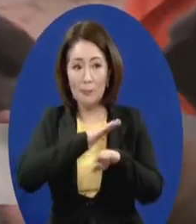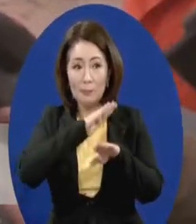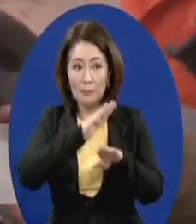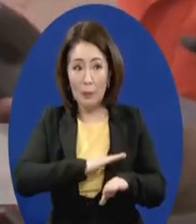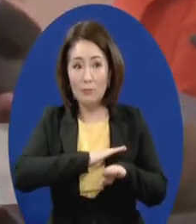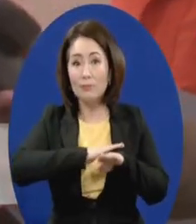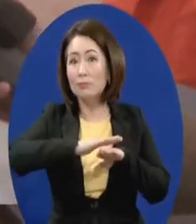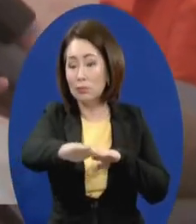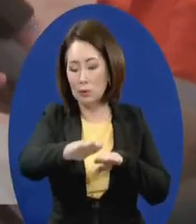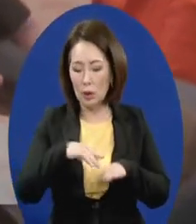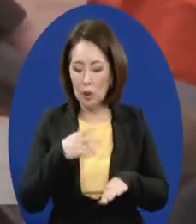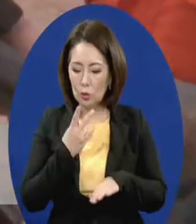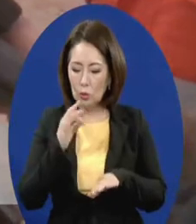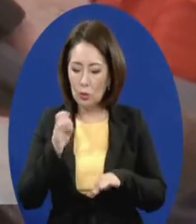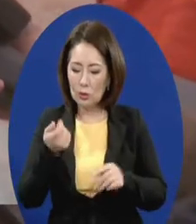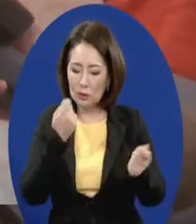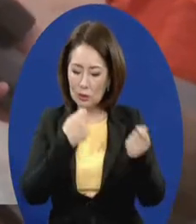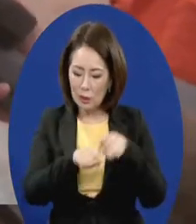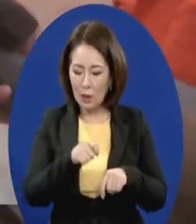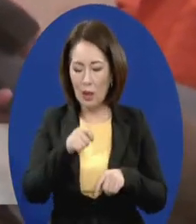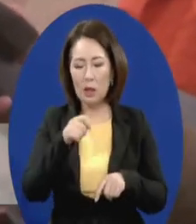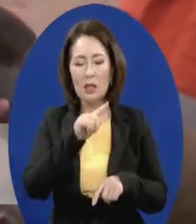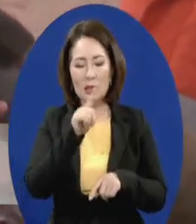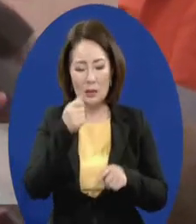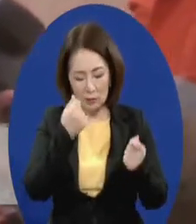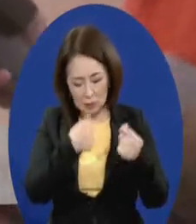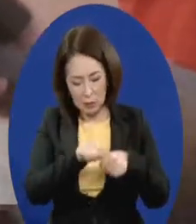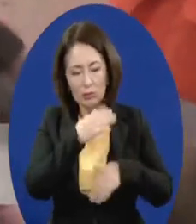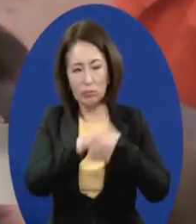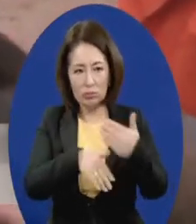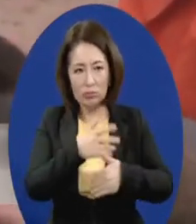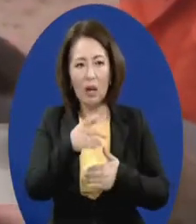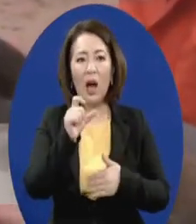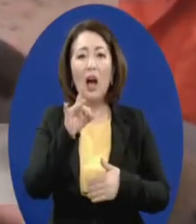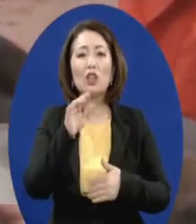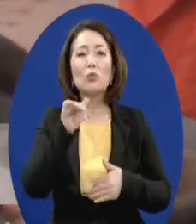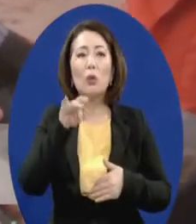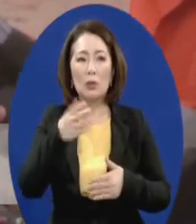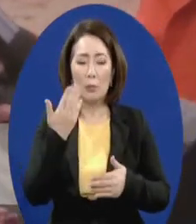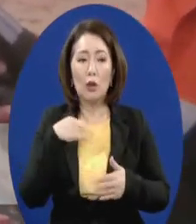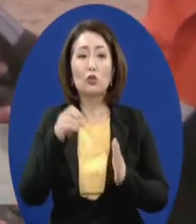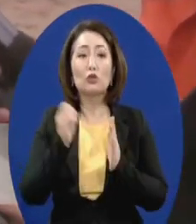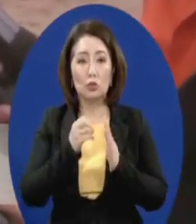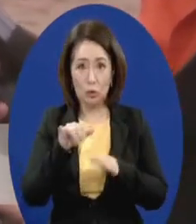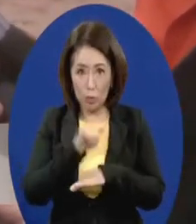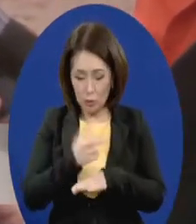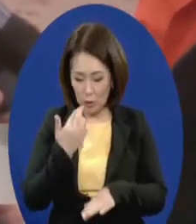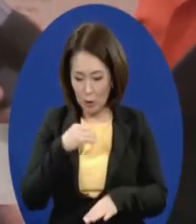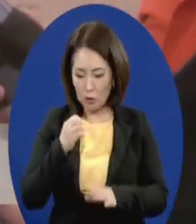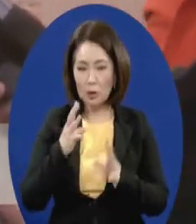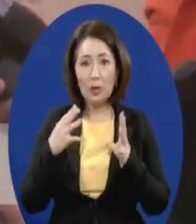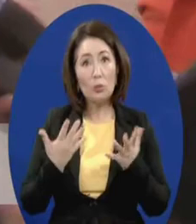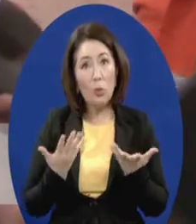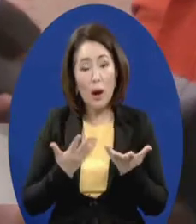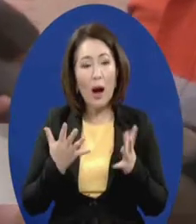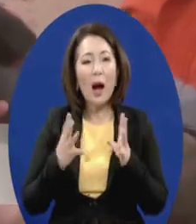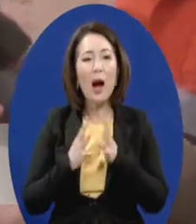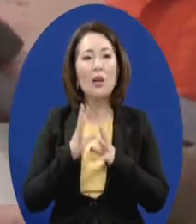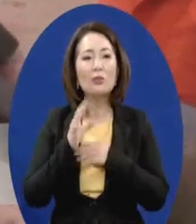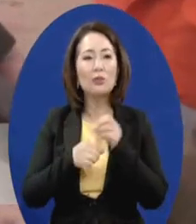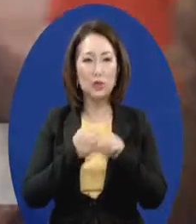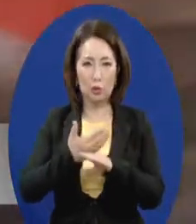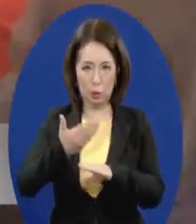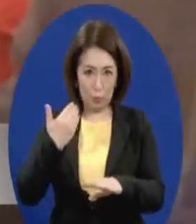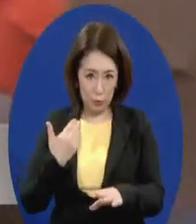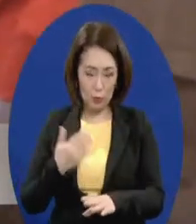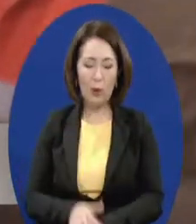нүүрсээ экспортлоод, төсийнхаа бажимлыг экспортлоод байж ах ёстой. Ийм л одоо улс байсан байна. Одоо энэ чинь 10 жилийн өмнө тийм ээ.